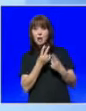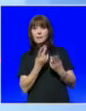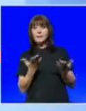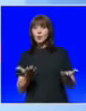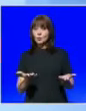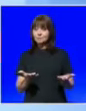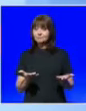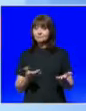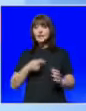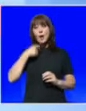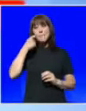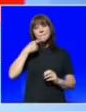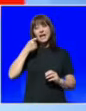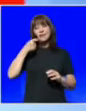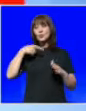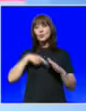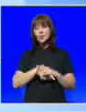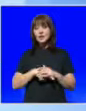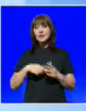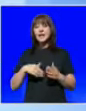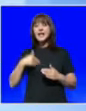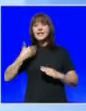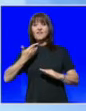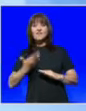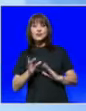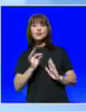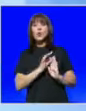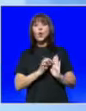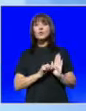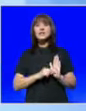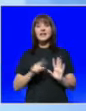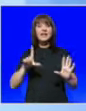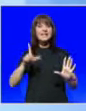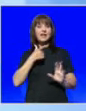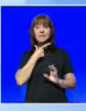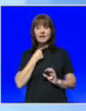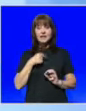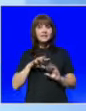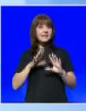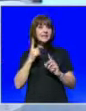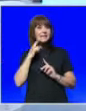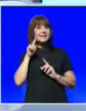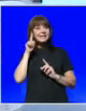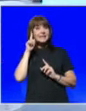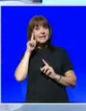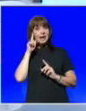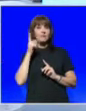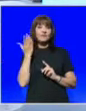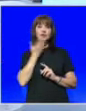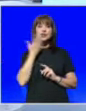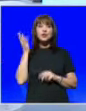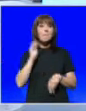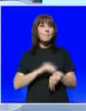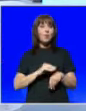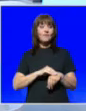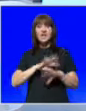на матурите и на външното оценяване в седми клас. Знаем всички за онова училище в Пловдив, в